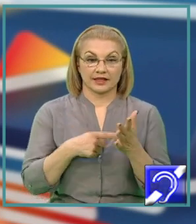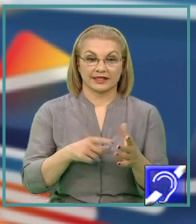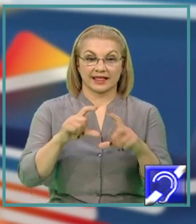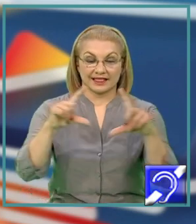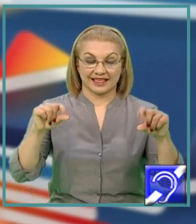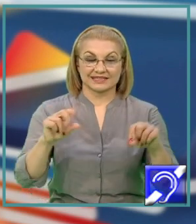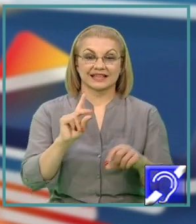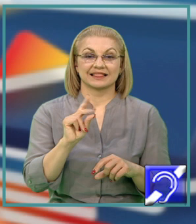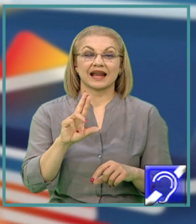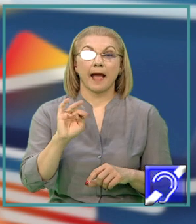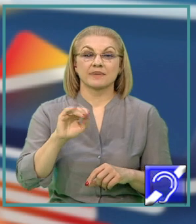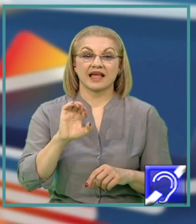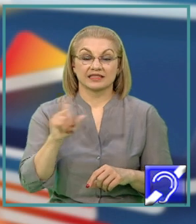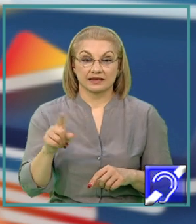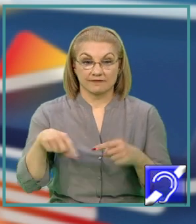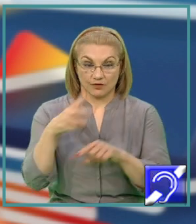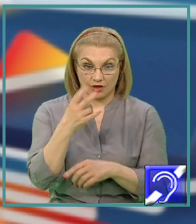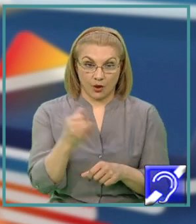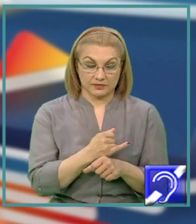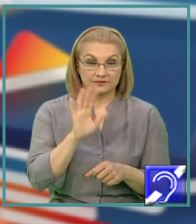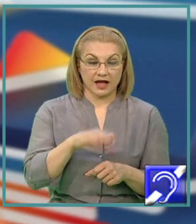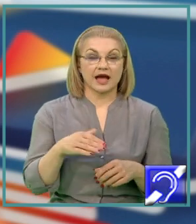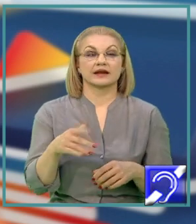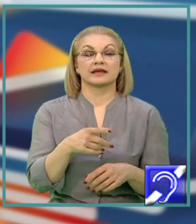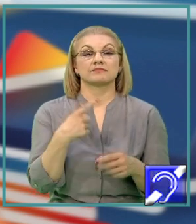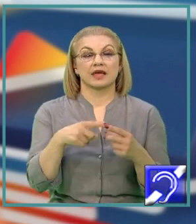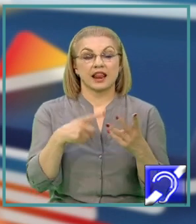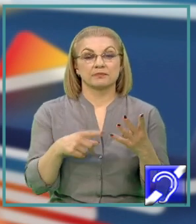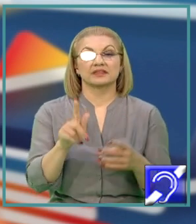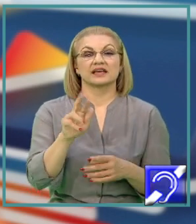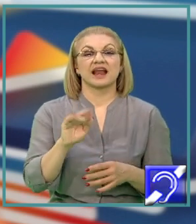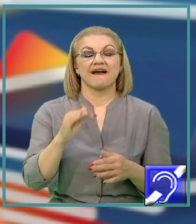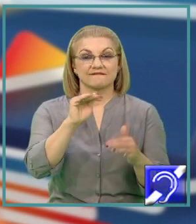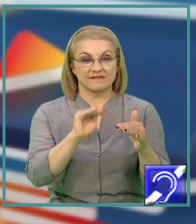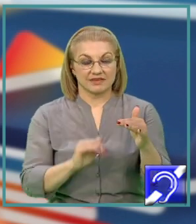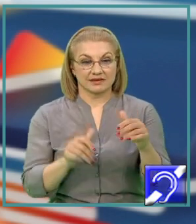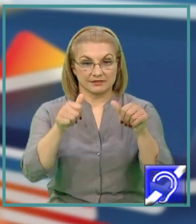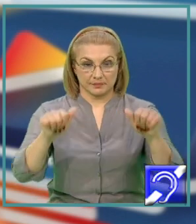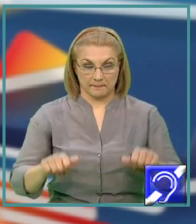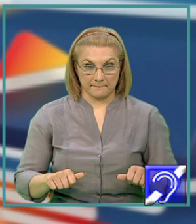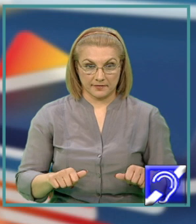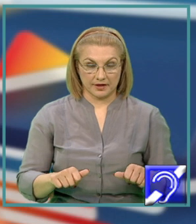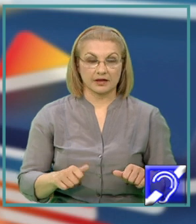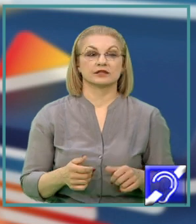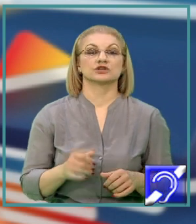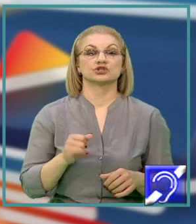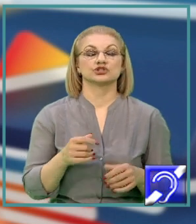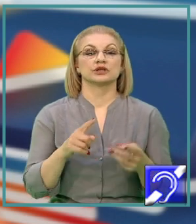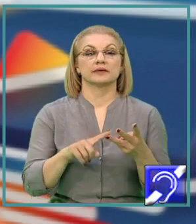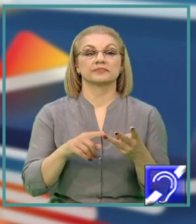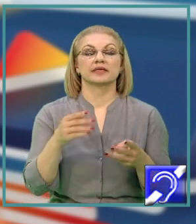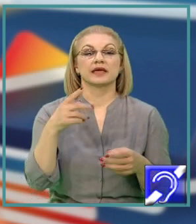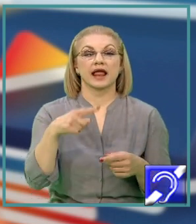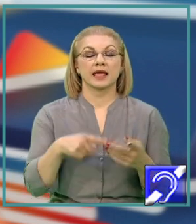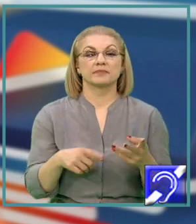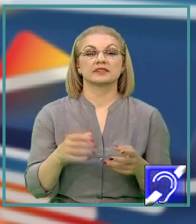ați putut deduce, cuprinde elemente grafice, elemente de așezare în pagină sau de formă și elemente de conținut.